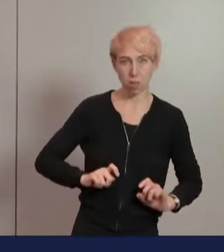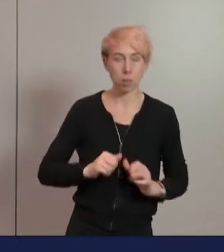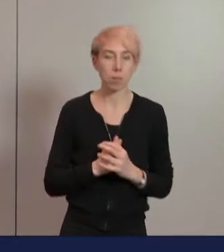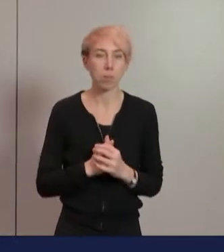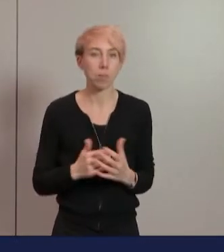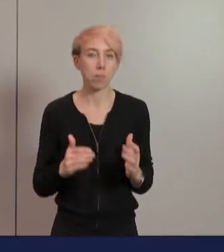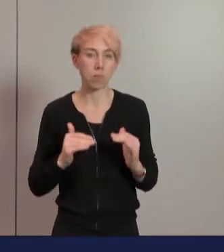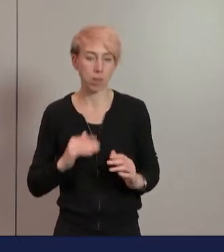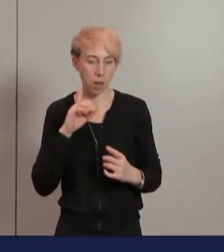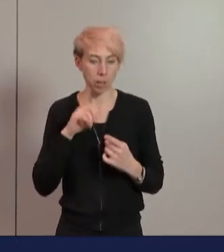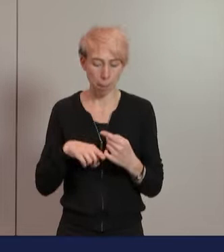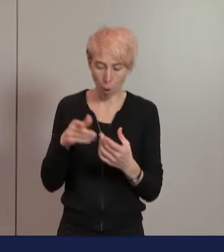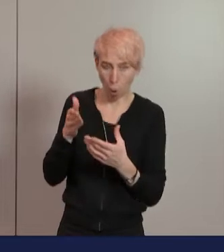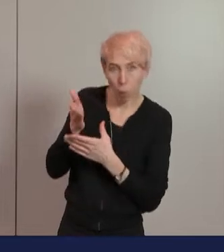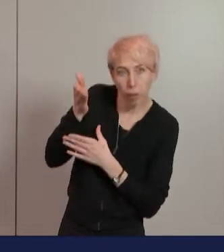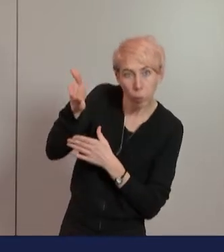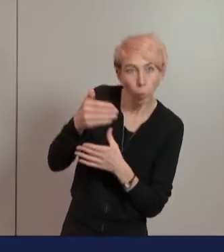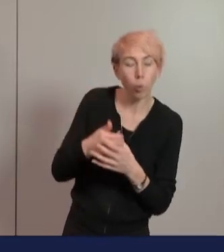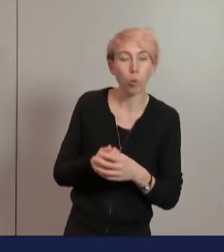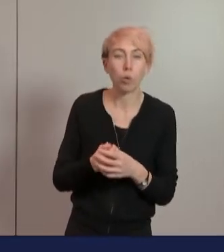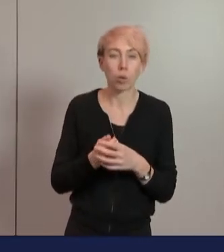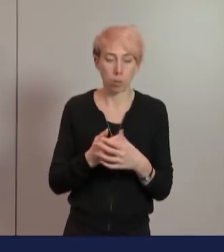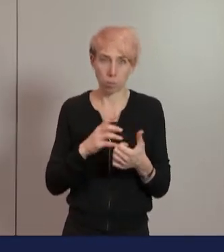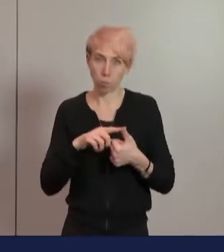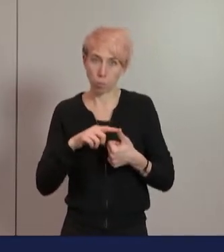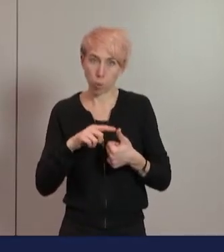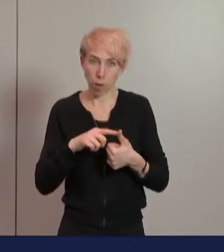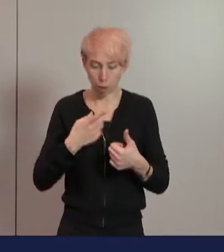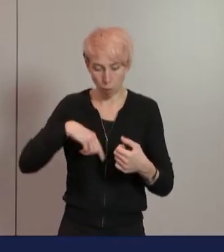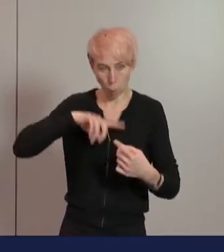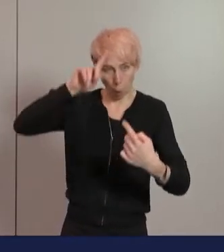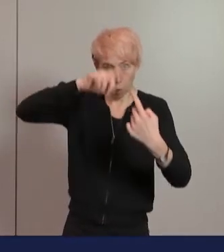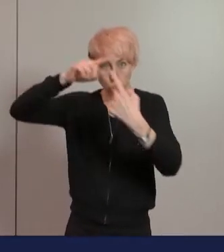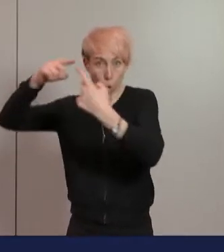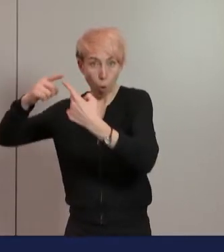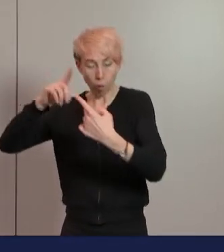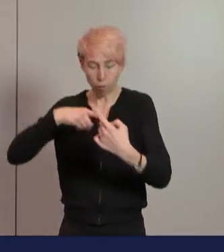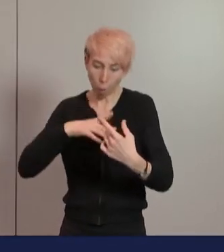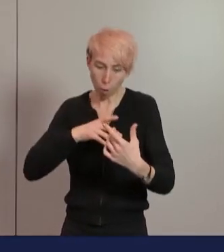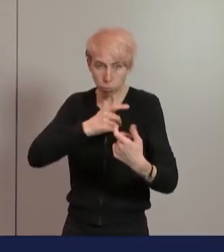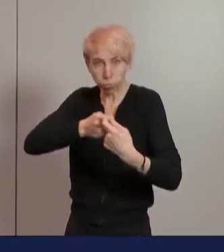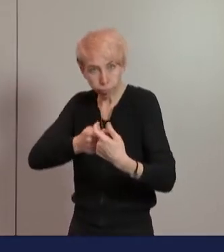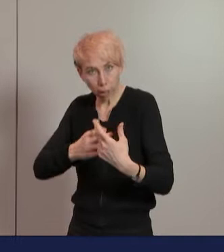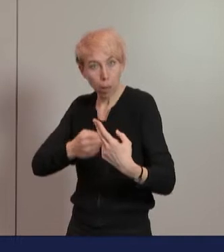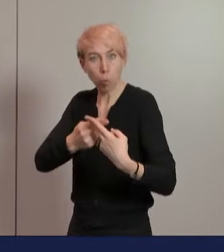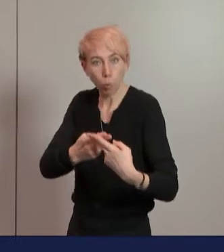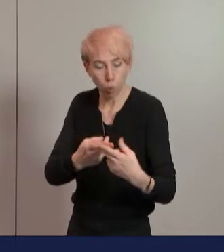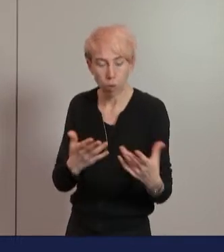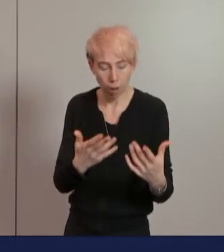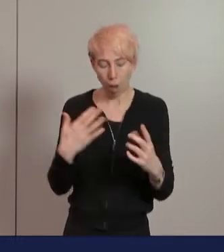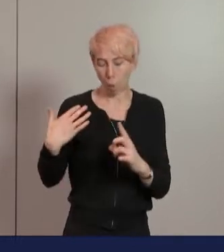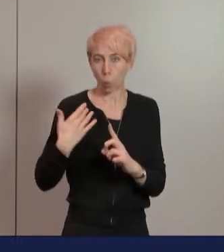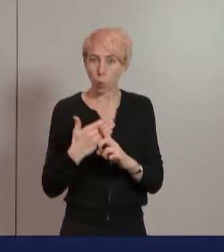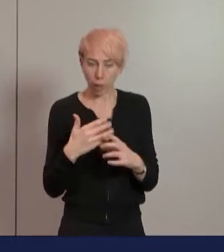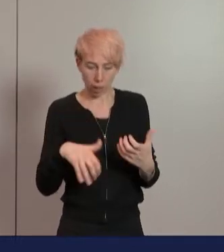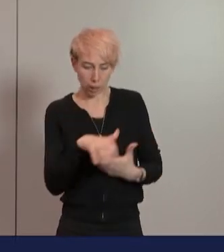Passons maintenant à la partie orientation, en commençant par les enjeux auxquels nous devons répondre. Le contexte de crise sanitaire